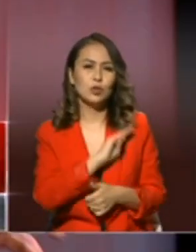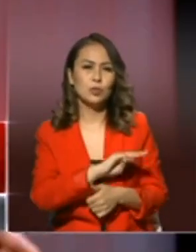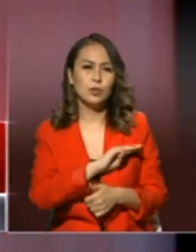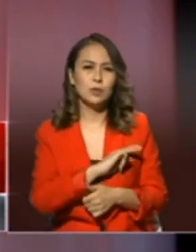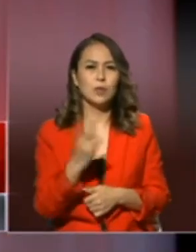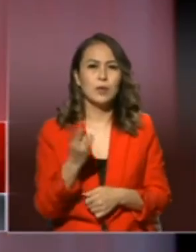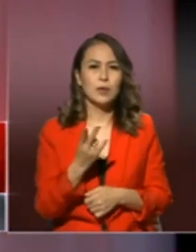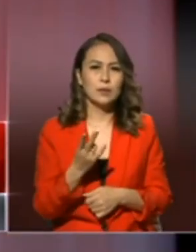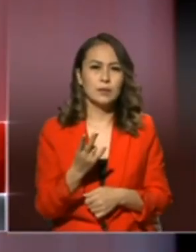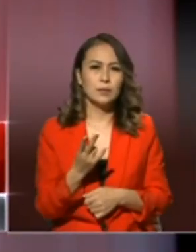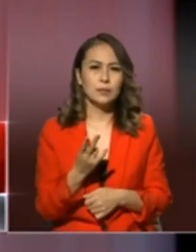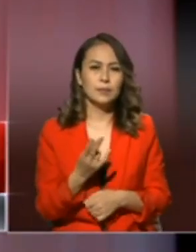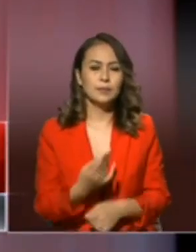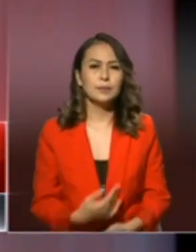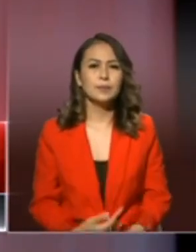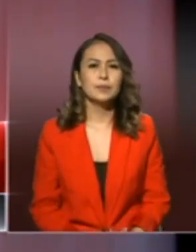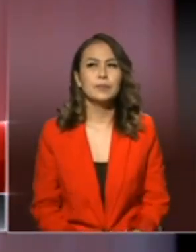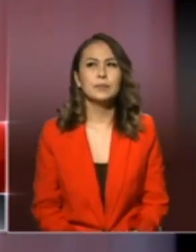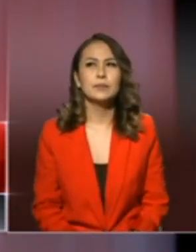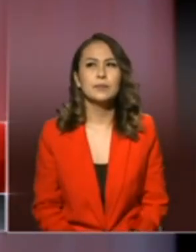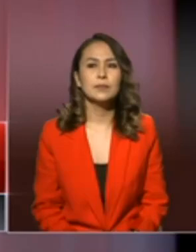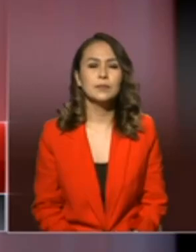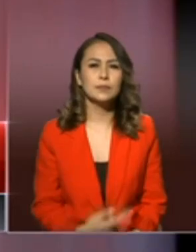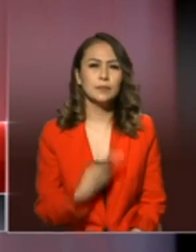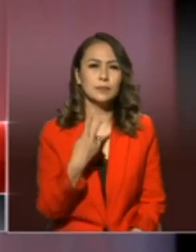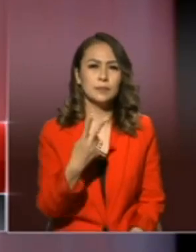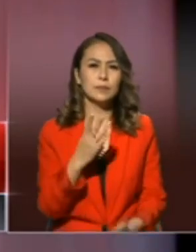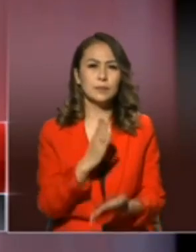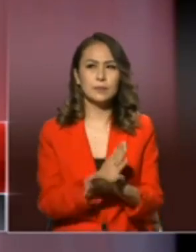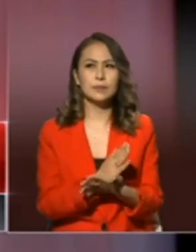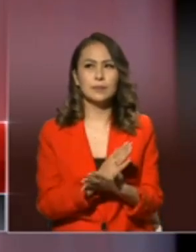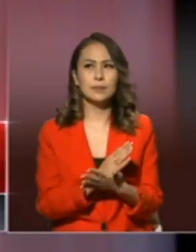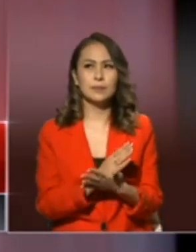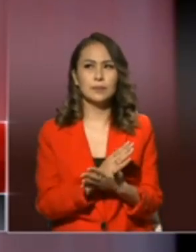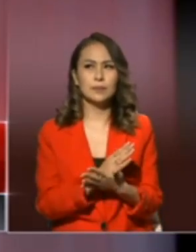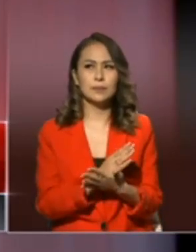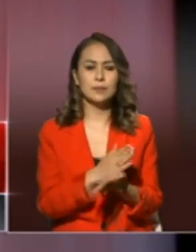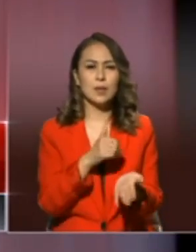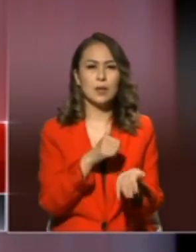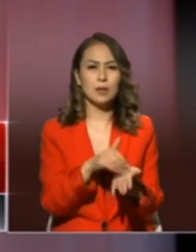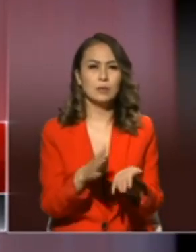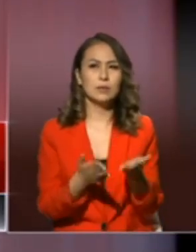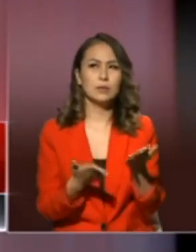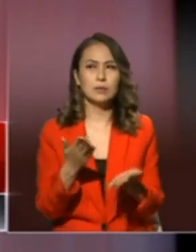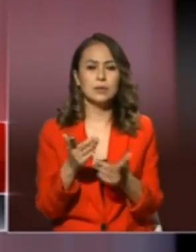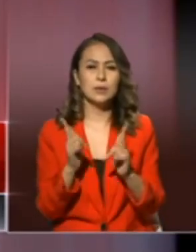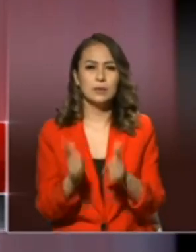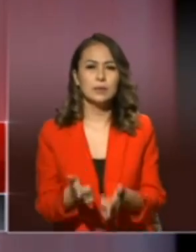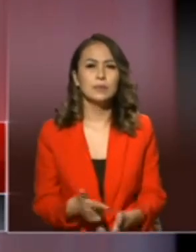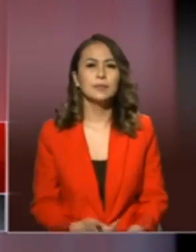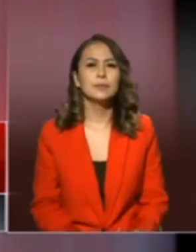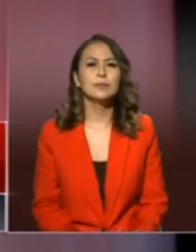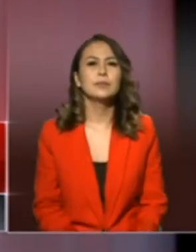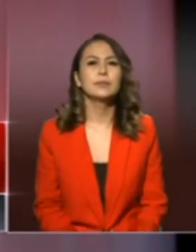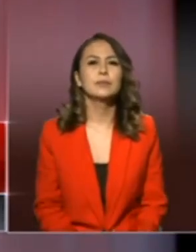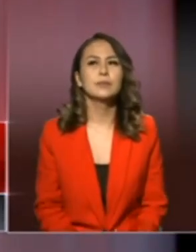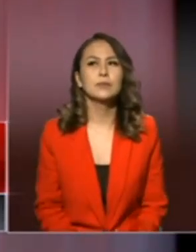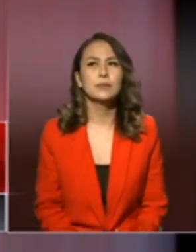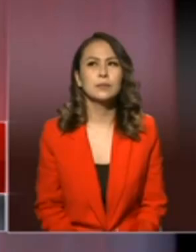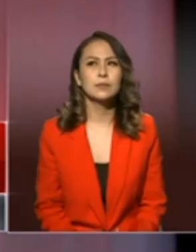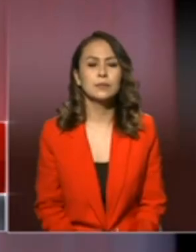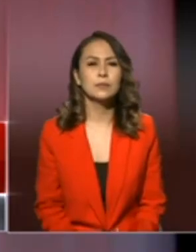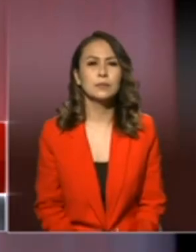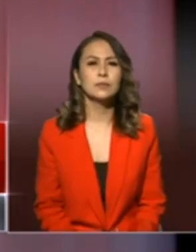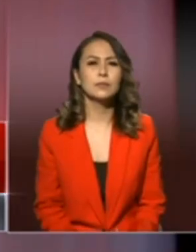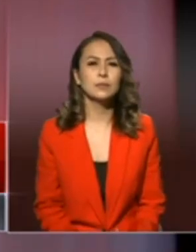адамдарға жеткізу керек. Екі неңіз бар. Или отказ бересіз, или согласие бересіз. Отказ берсе, бір ғана